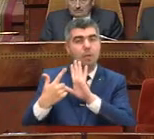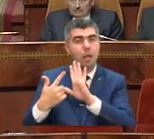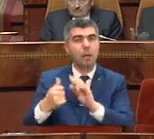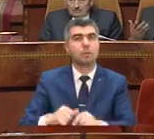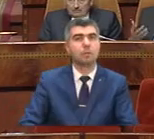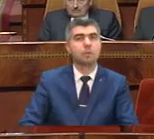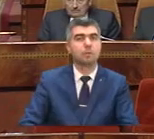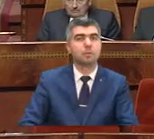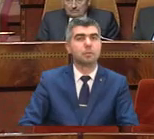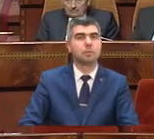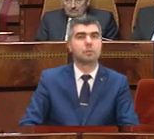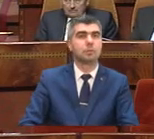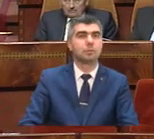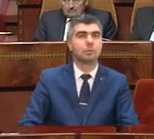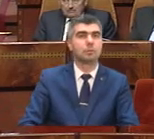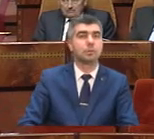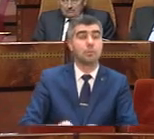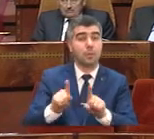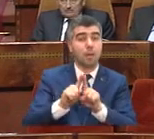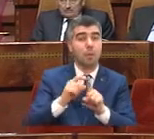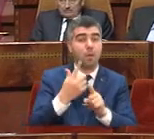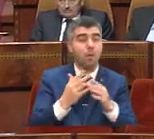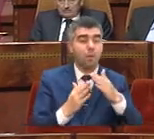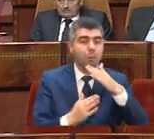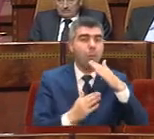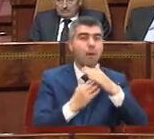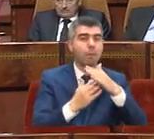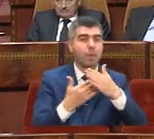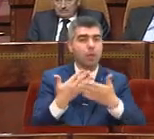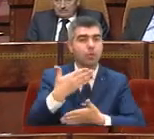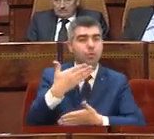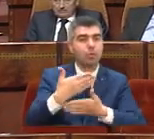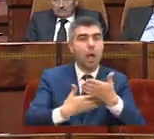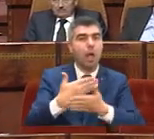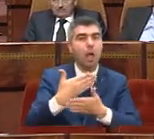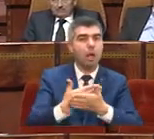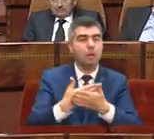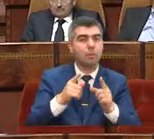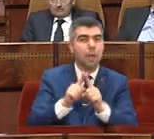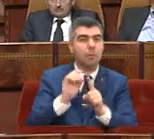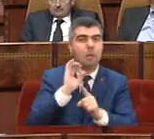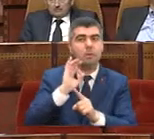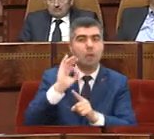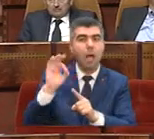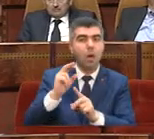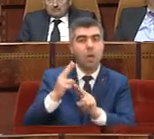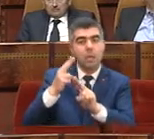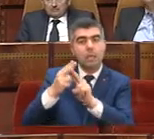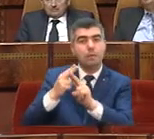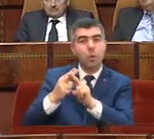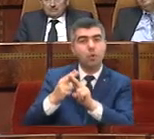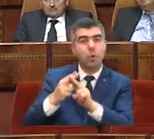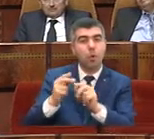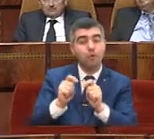25/10/2017 التي حصرت تسليم شواهد الاستغلال والتصرف فقط في ذوي الحقوق المسجلين في الجريدة الرسمية،